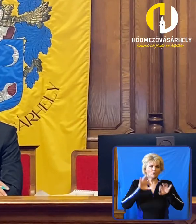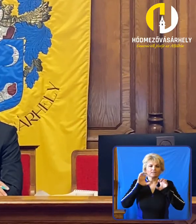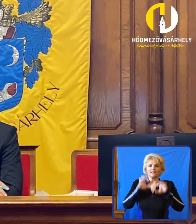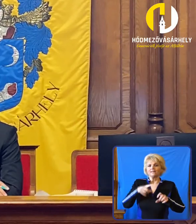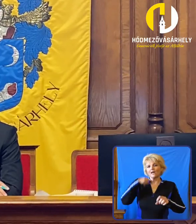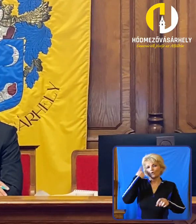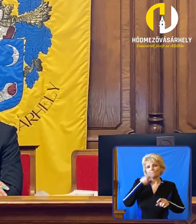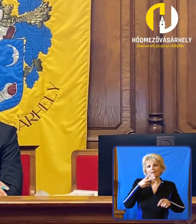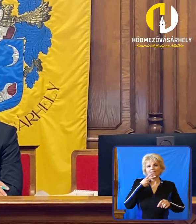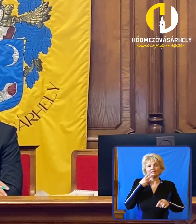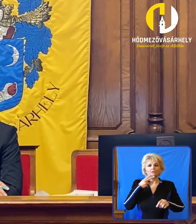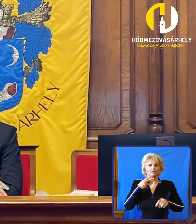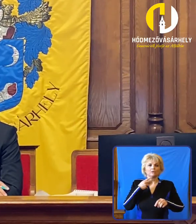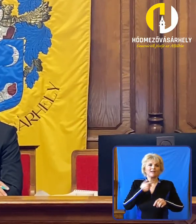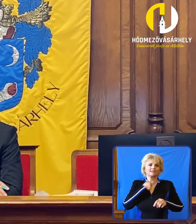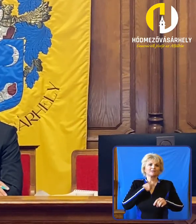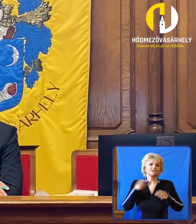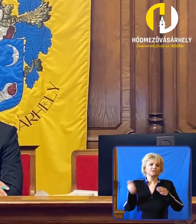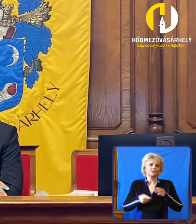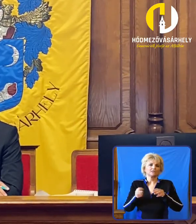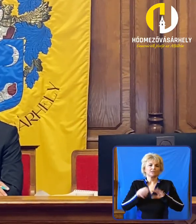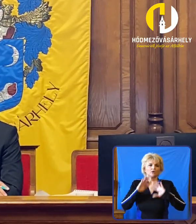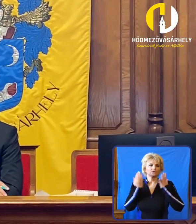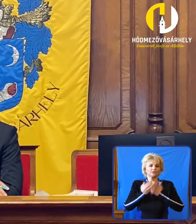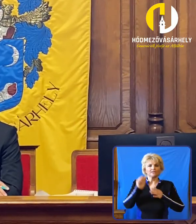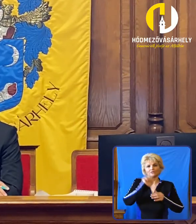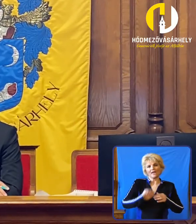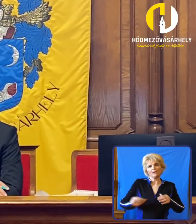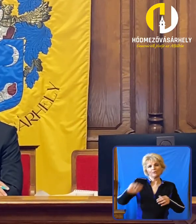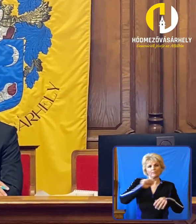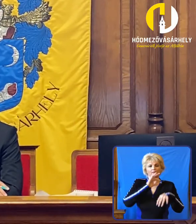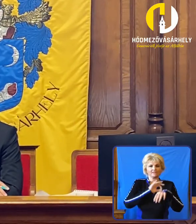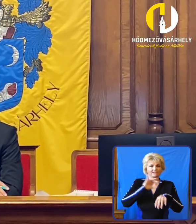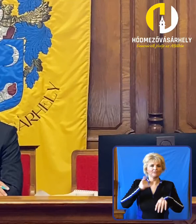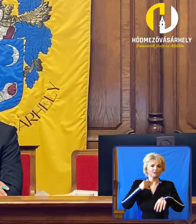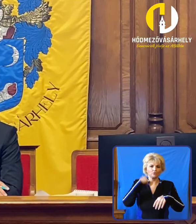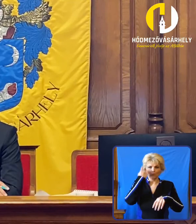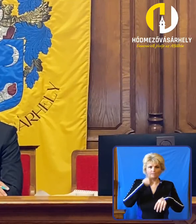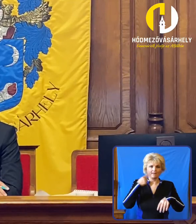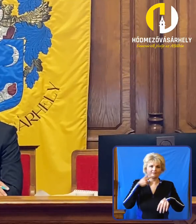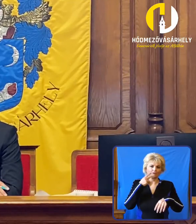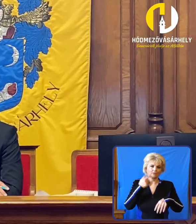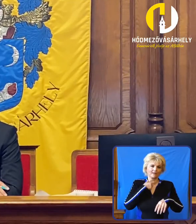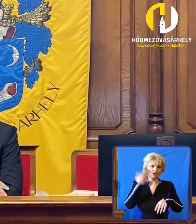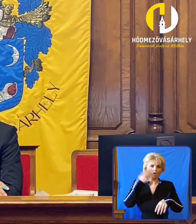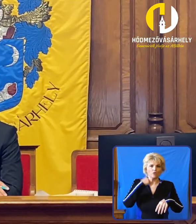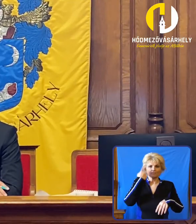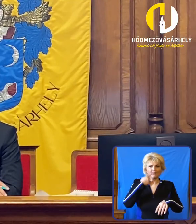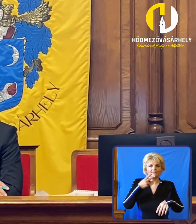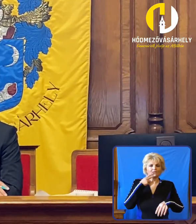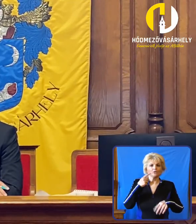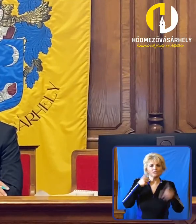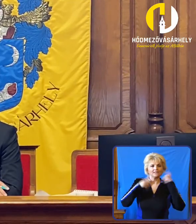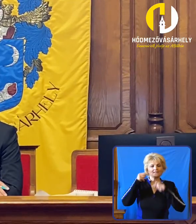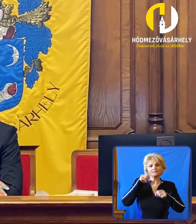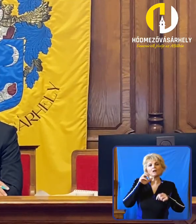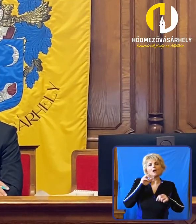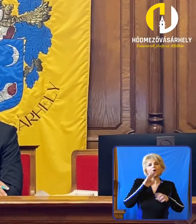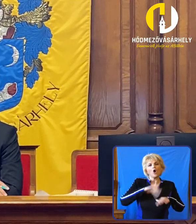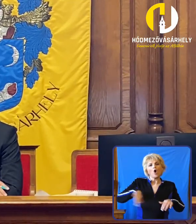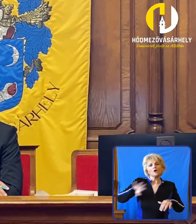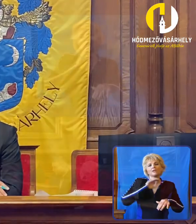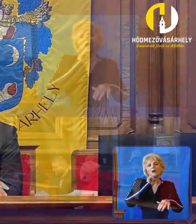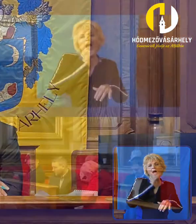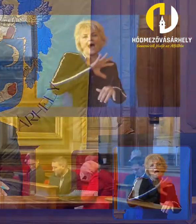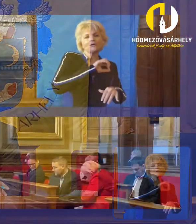ezeket a szankciókat. Valahogy az összes európai vezető és Orbán Viktor megszavazták. Ha Orbán Viktor szerint ez hazaárulás, akkor Orbán Viktor miért